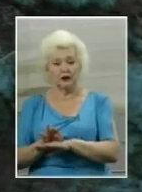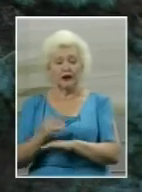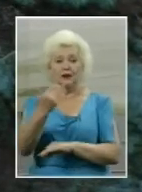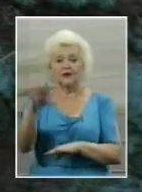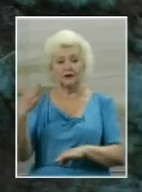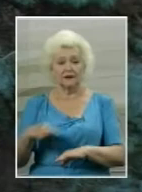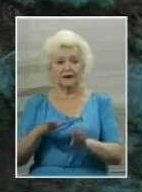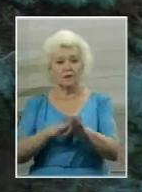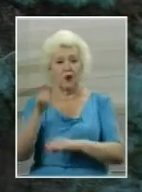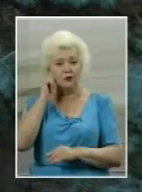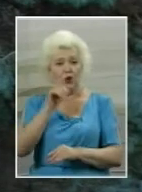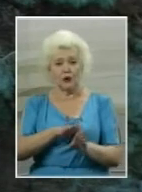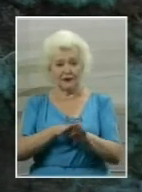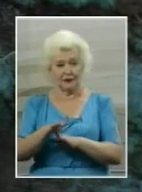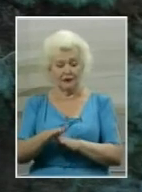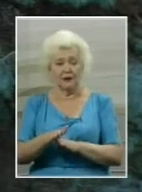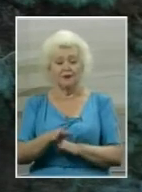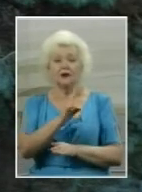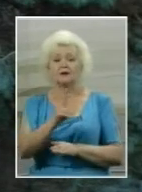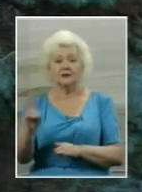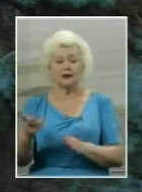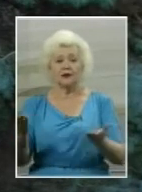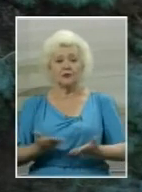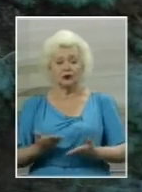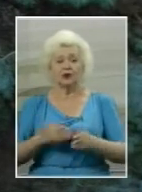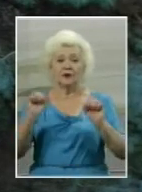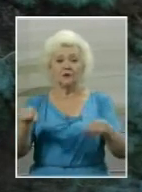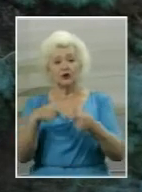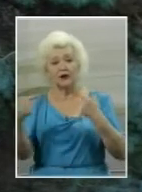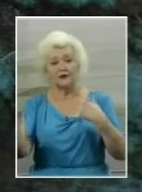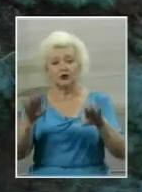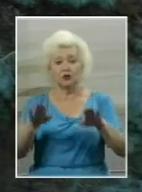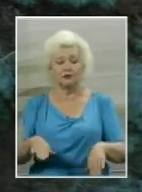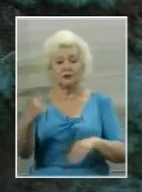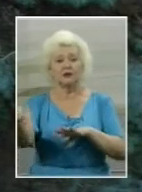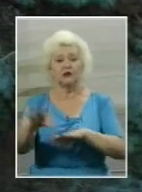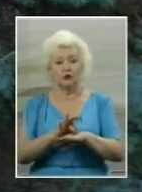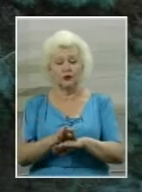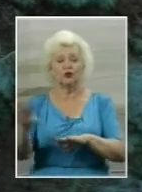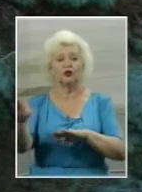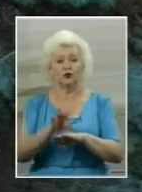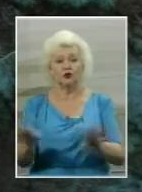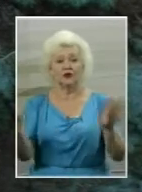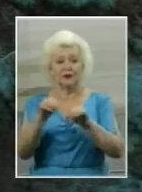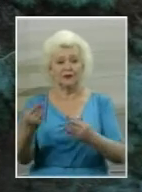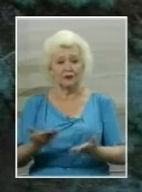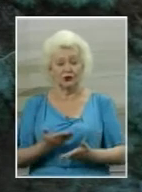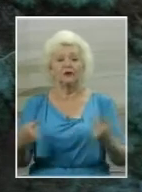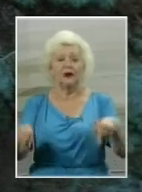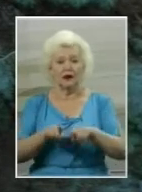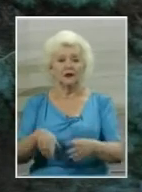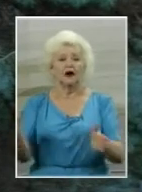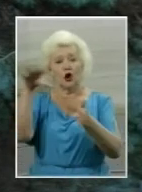їх син повнолітній, який проживати може в іншому місті, але він одружений, його дружина не проживає. Ми її також